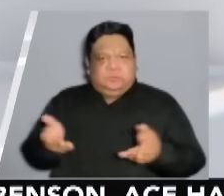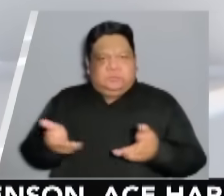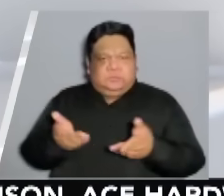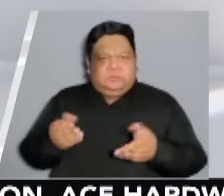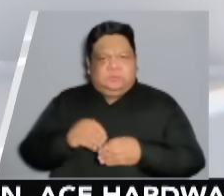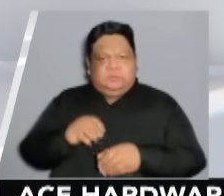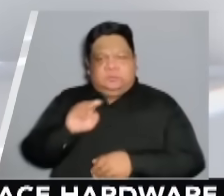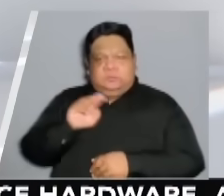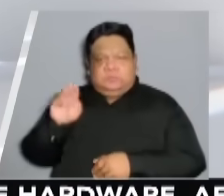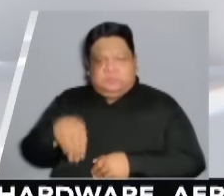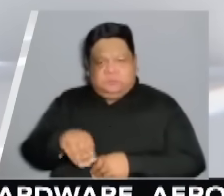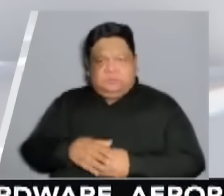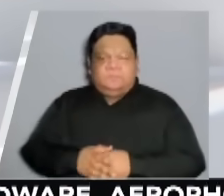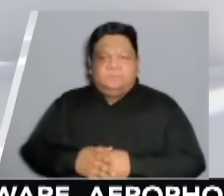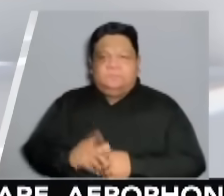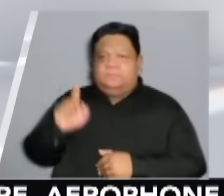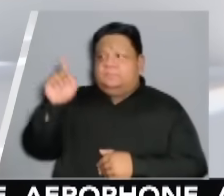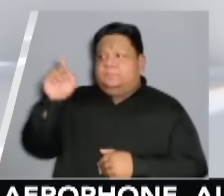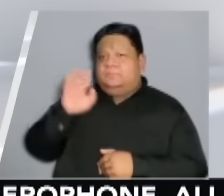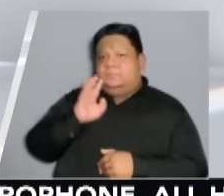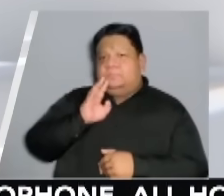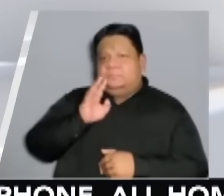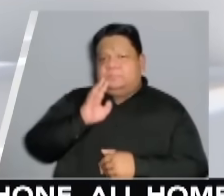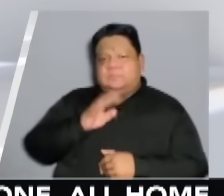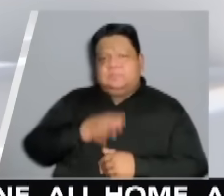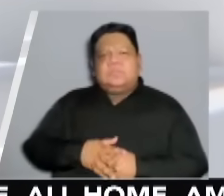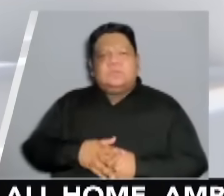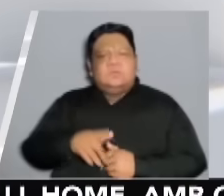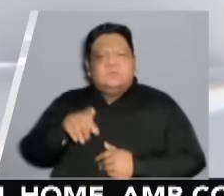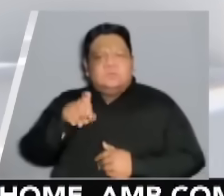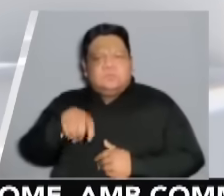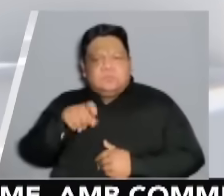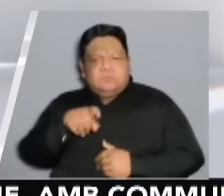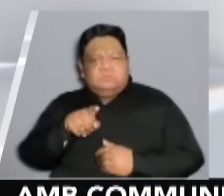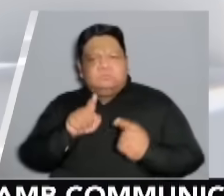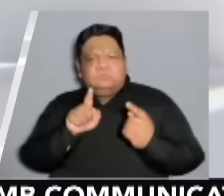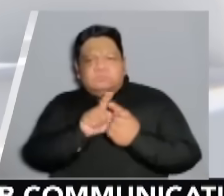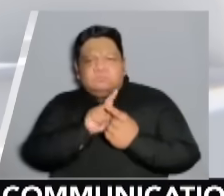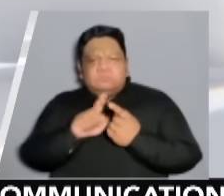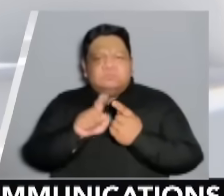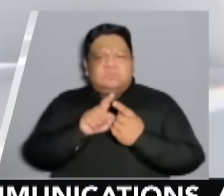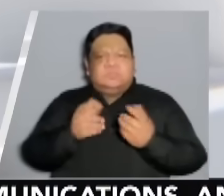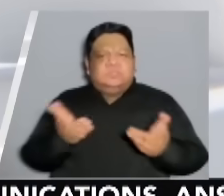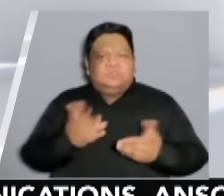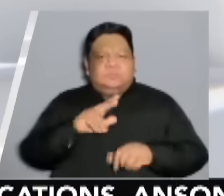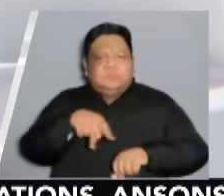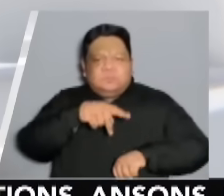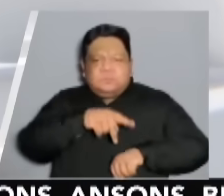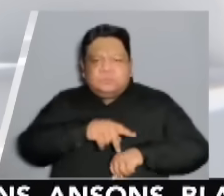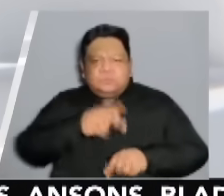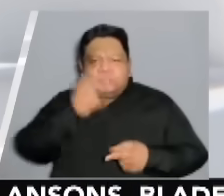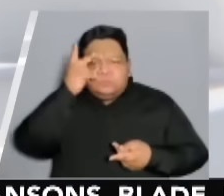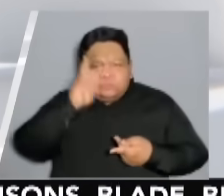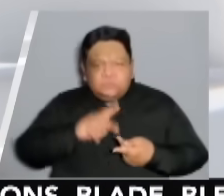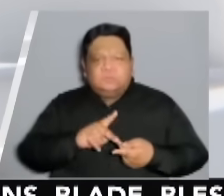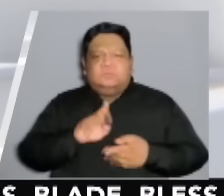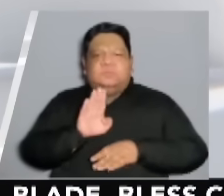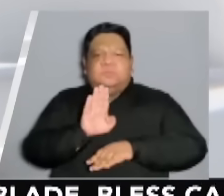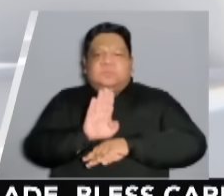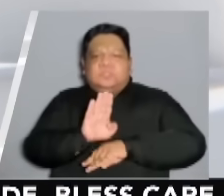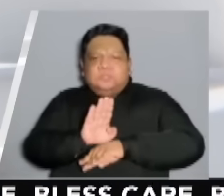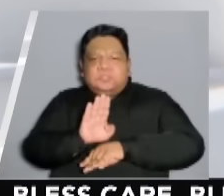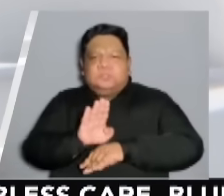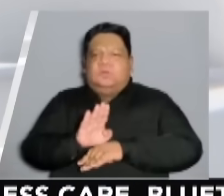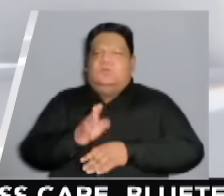ay mga engaged din po sa business at they were invited na pumunta po sa Pilipinas for a